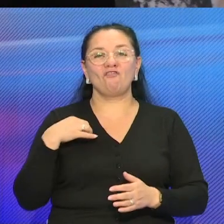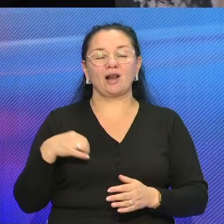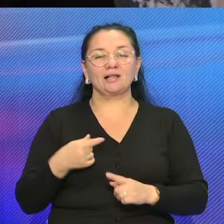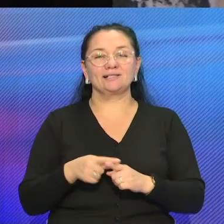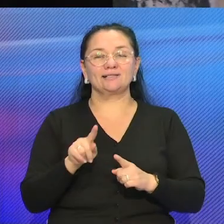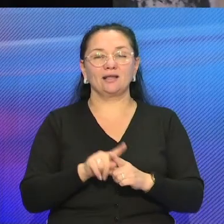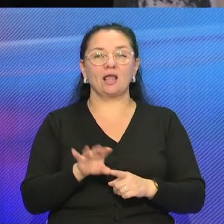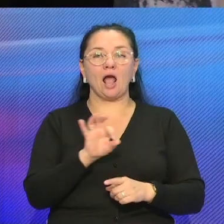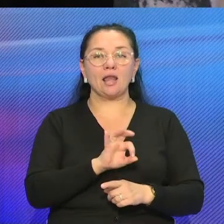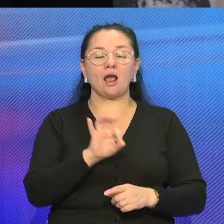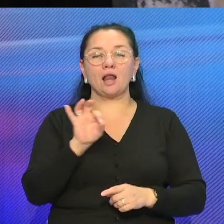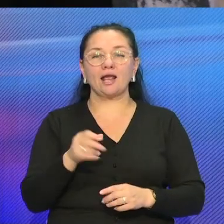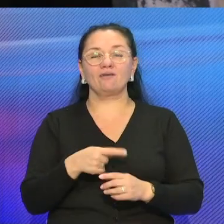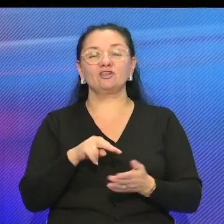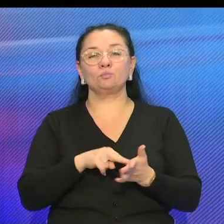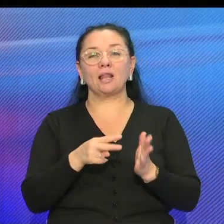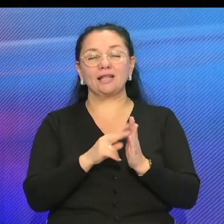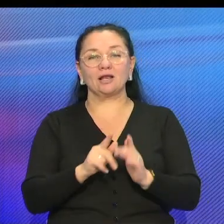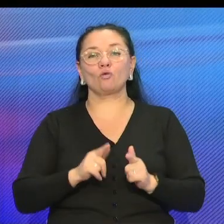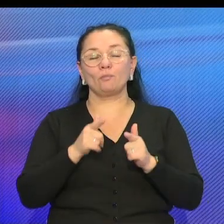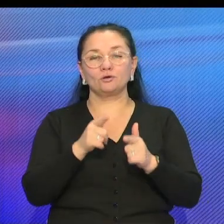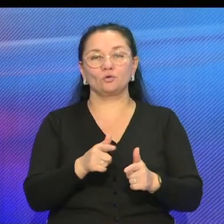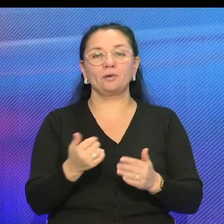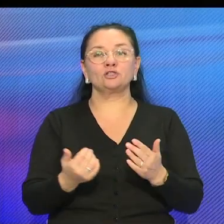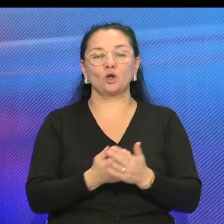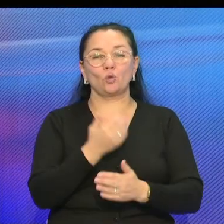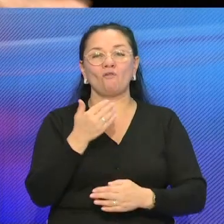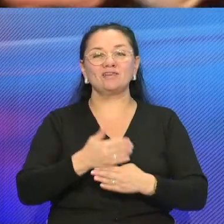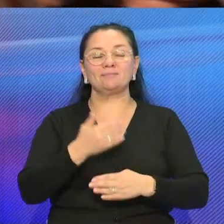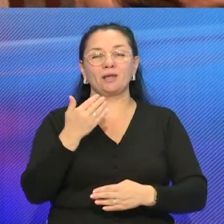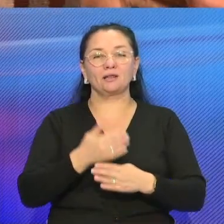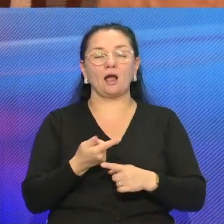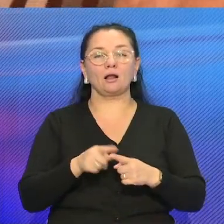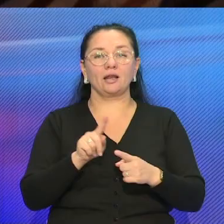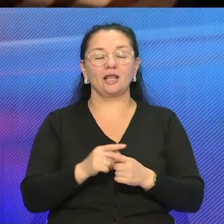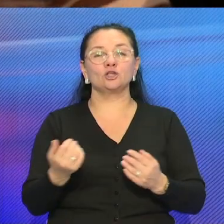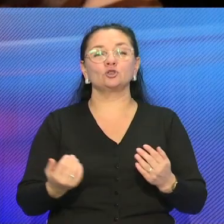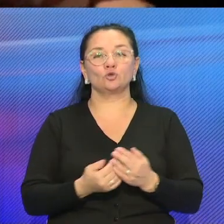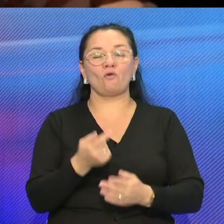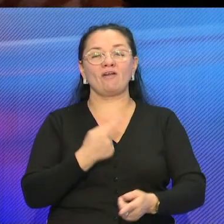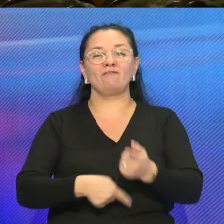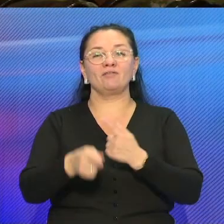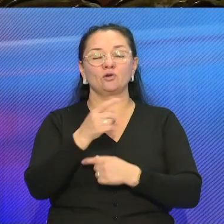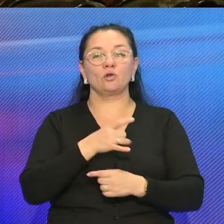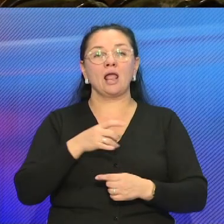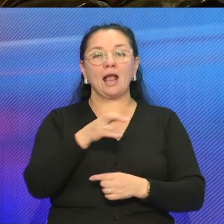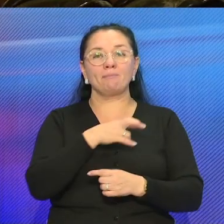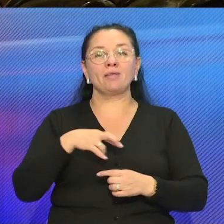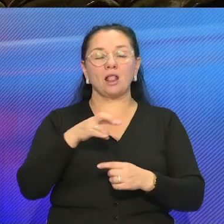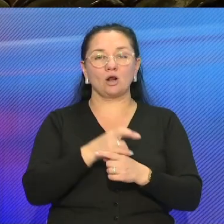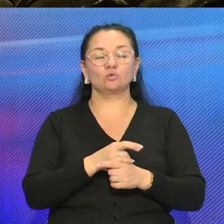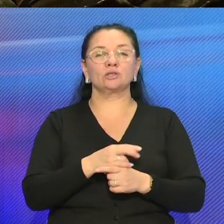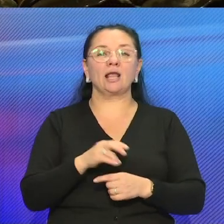Алег Алегавіч плануе прыступіць да работы над новым спектаклем. Гэтым разам рэжысёр зноў звернецца да беларускай класікі